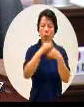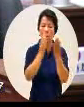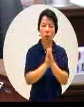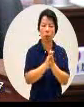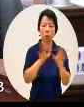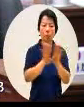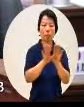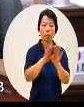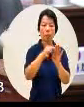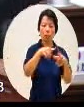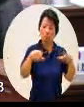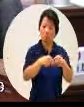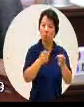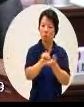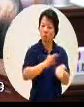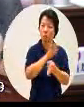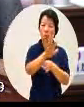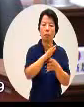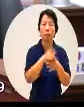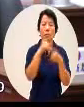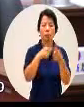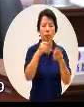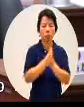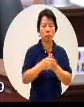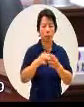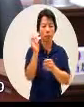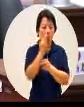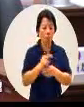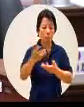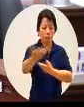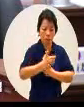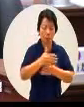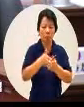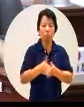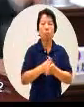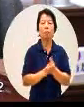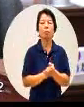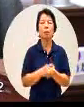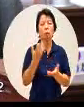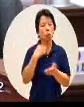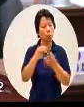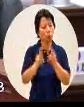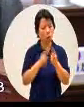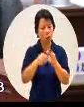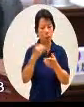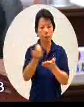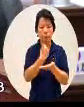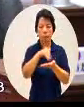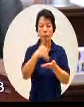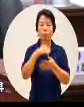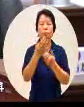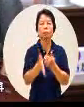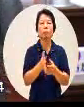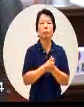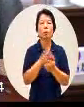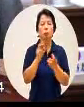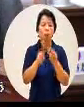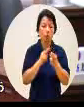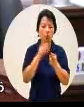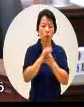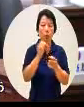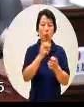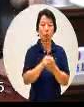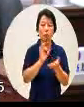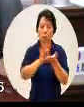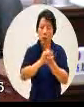票的電費是可以收錢所以我們應該怎麼編預算呢來下一頁你如果用中央